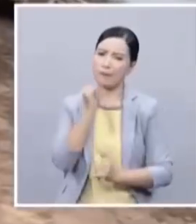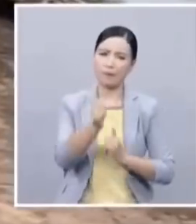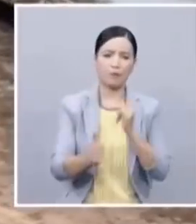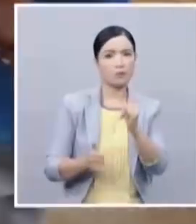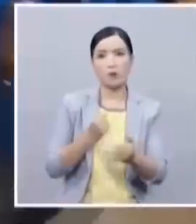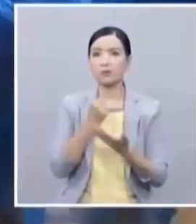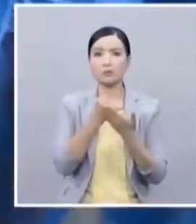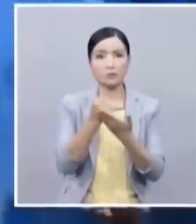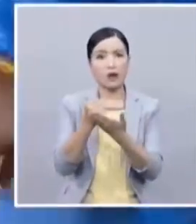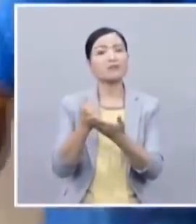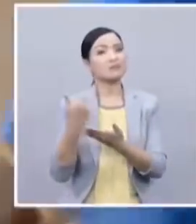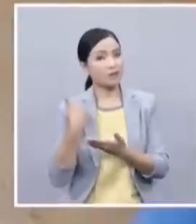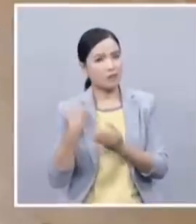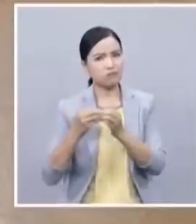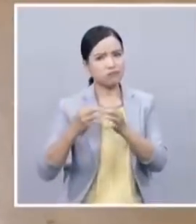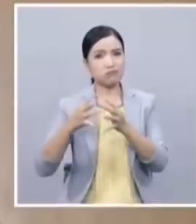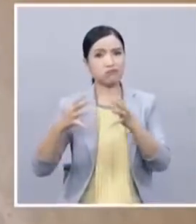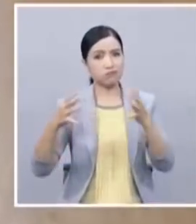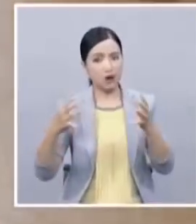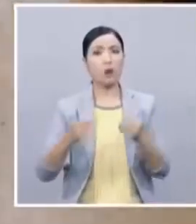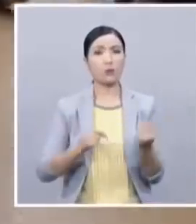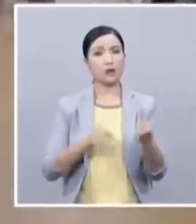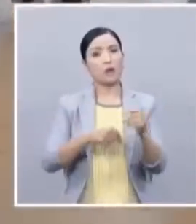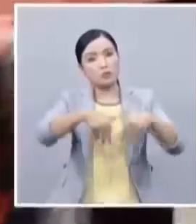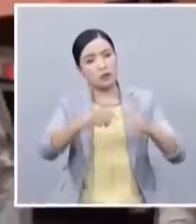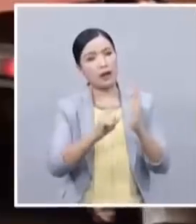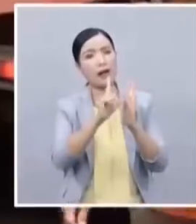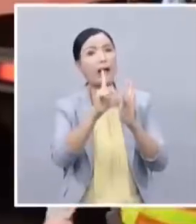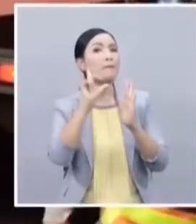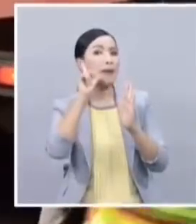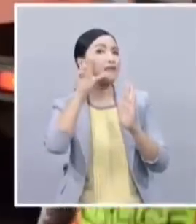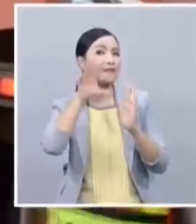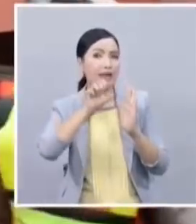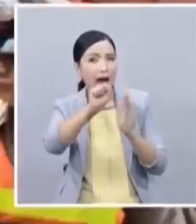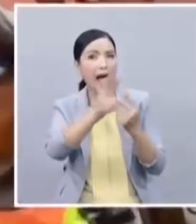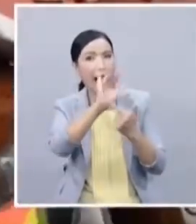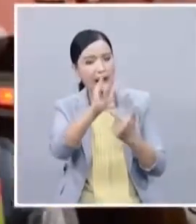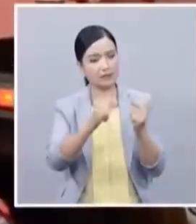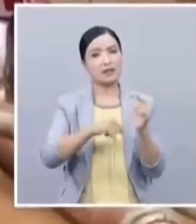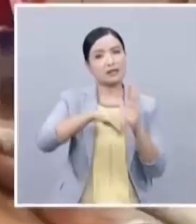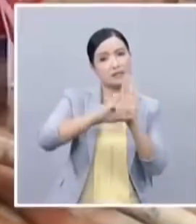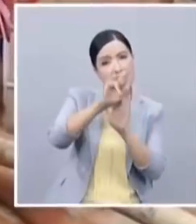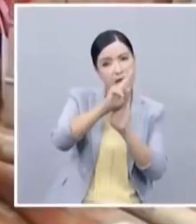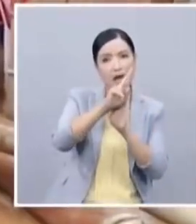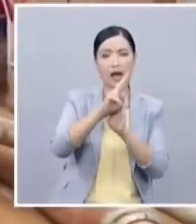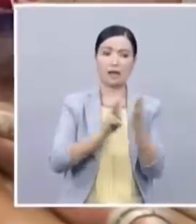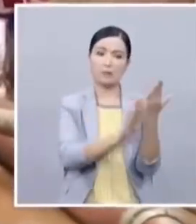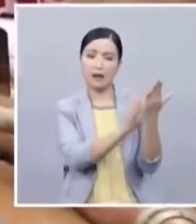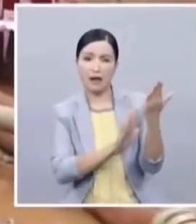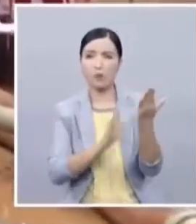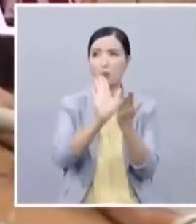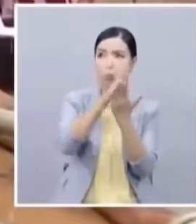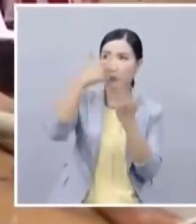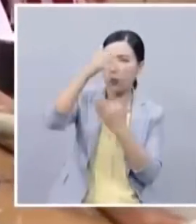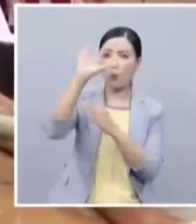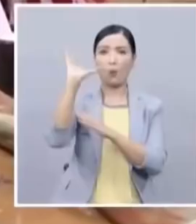ะช่วยแล้วก็มีการขยายวงกว้างจากชาวแม่สายชาวเชียงรายไปชาวไทยทั้งประเทศและไปสู่ชาวโลกในคำว่ามีส่วนร่ว